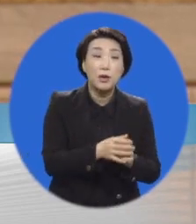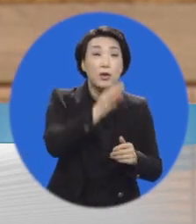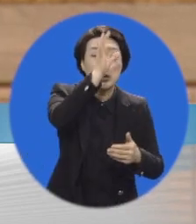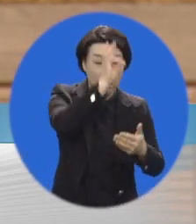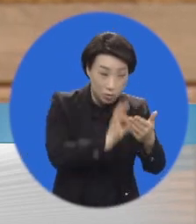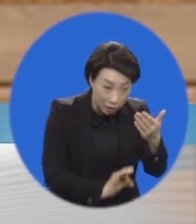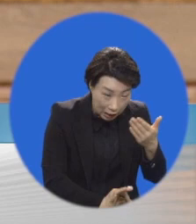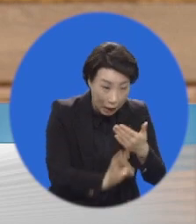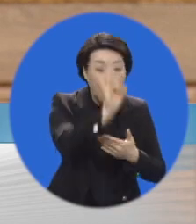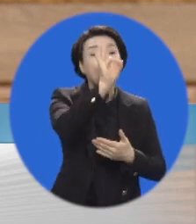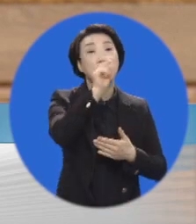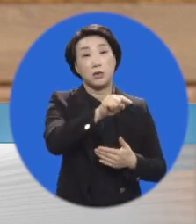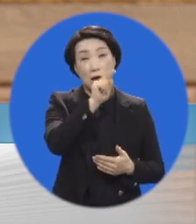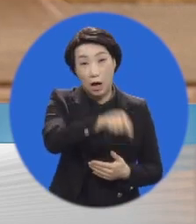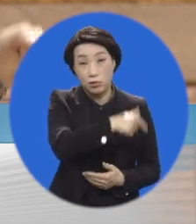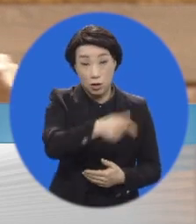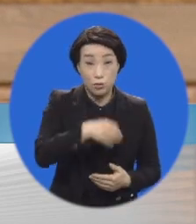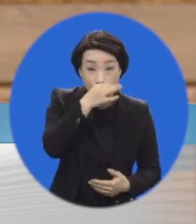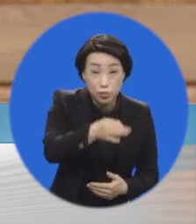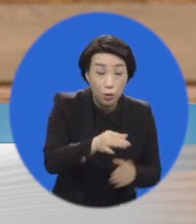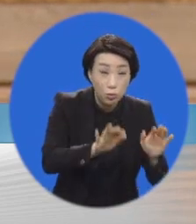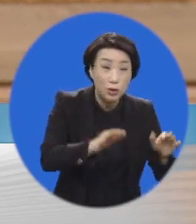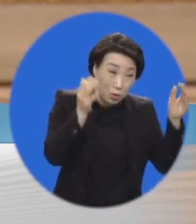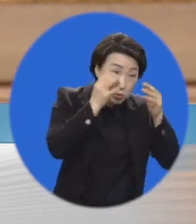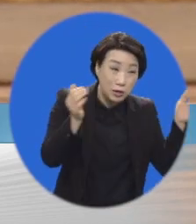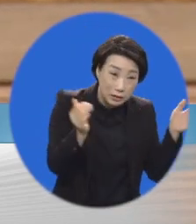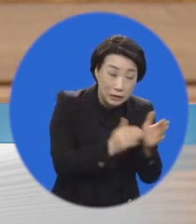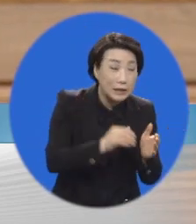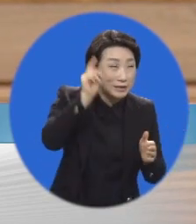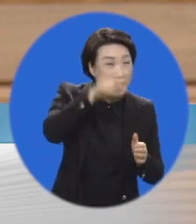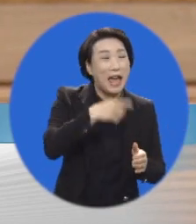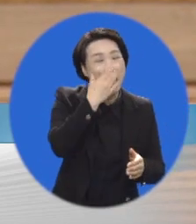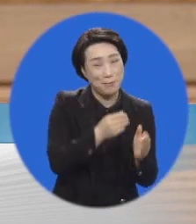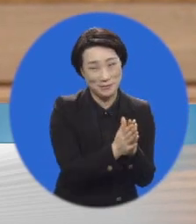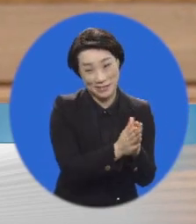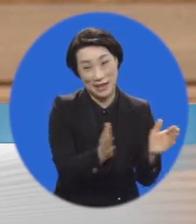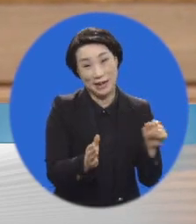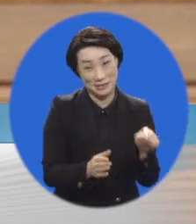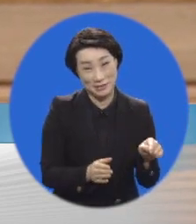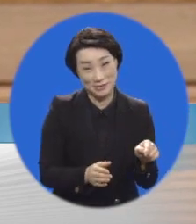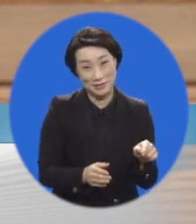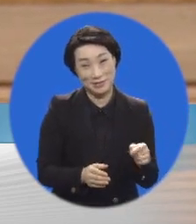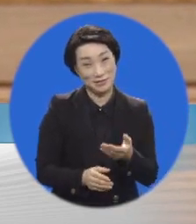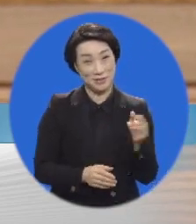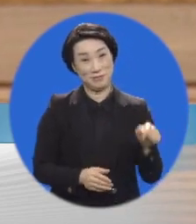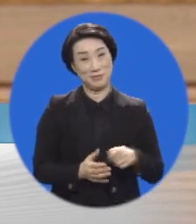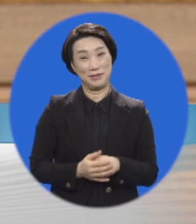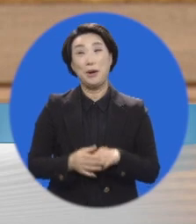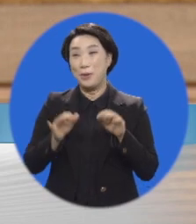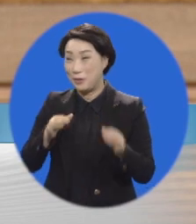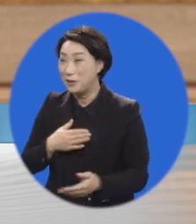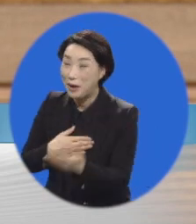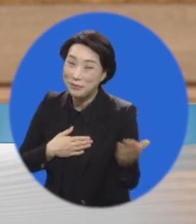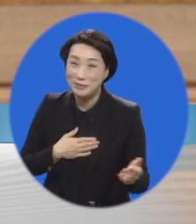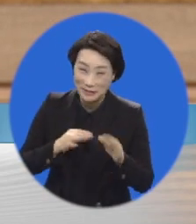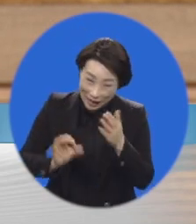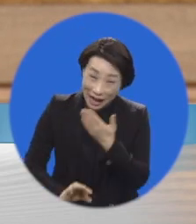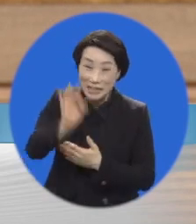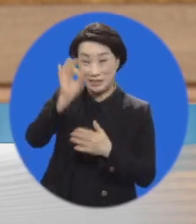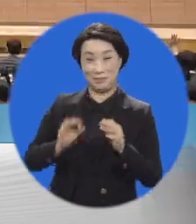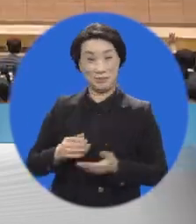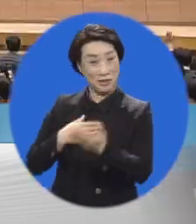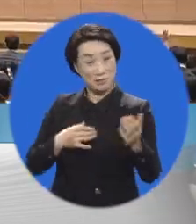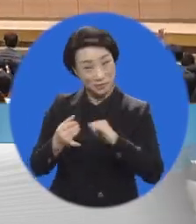하루다 오늘의 고통은 가고 내일의 행복은 온다는 거예요 오늘 그날이 되기를 주님의